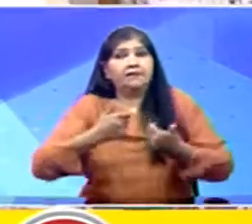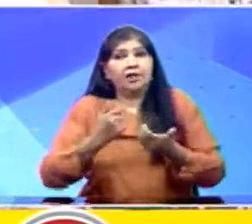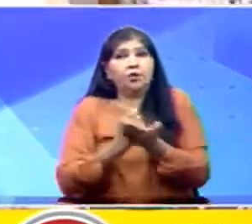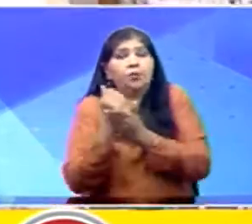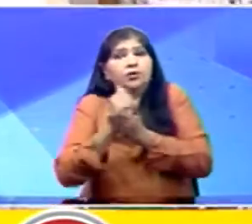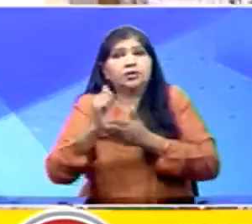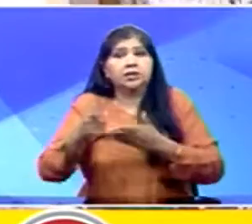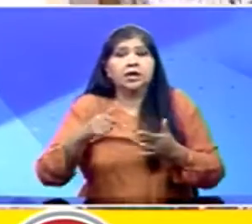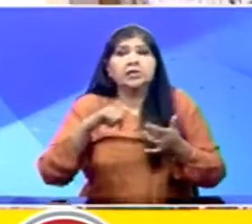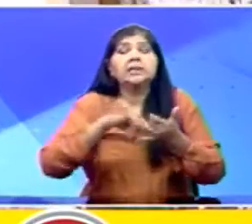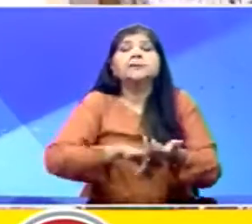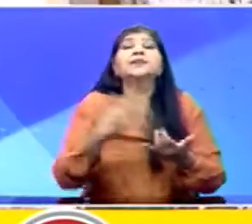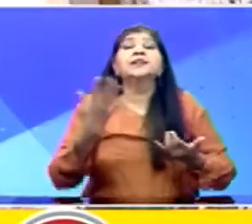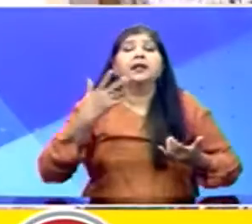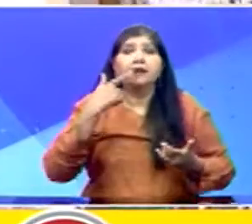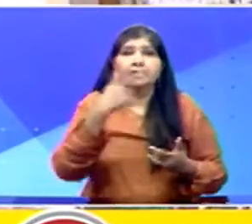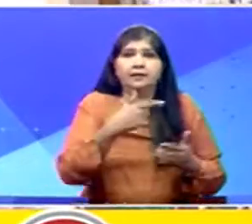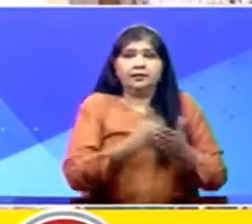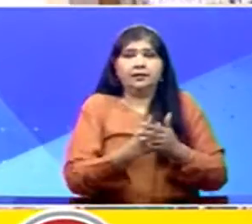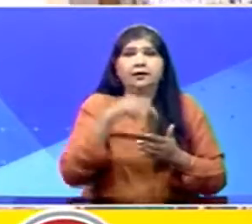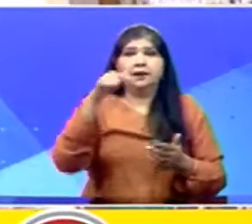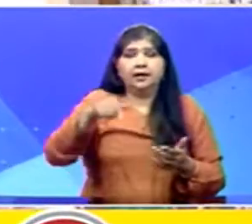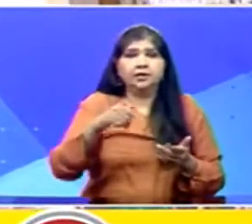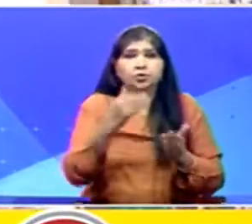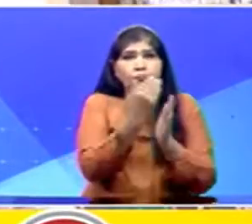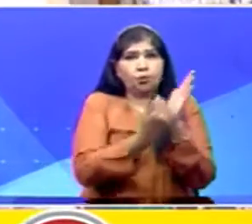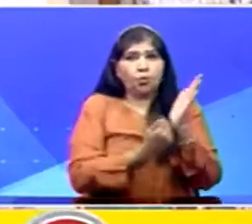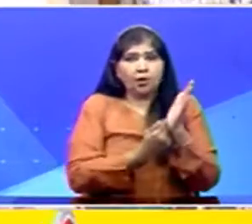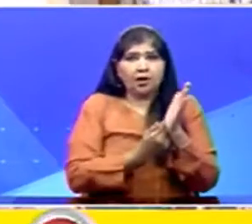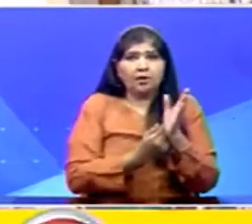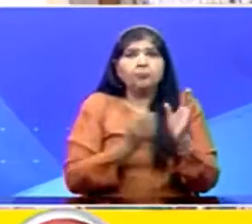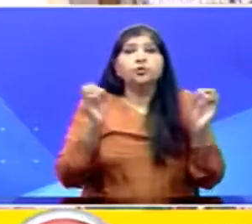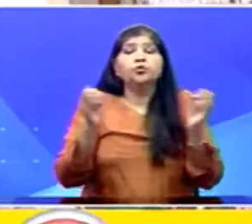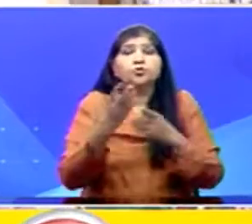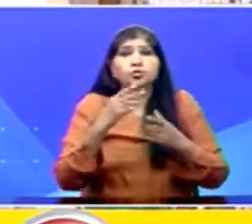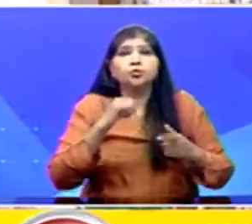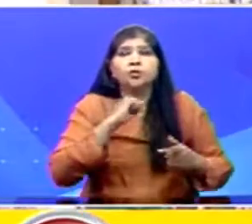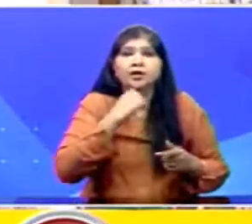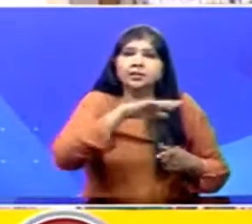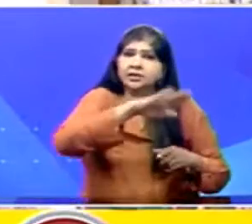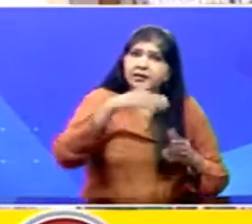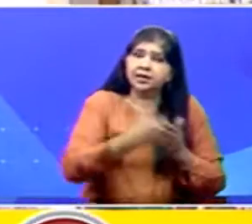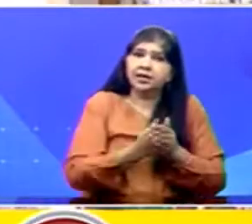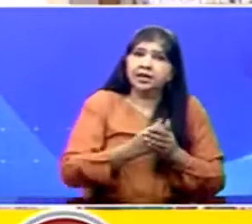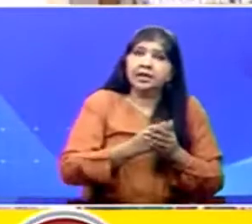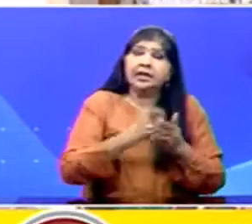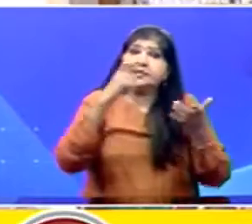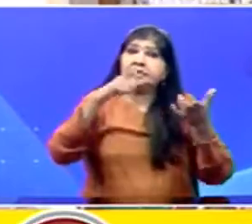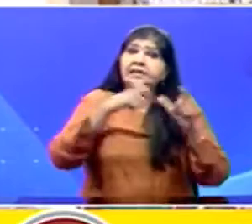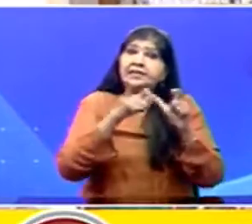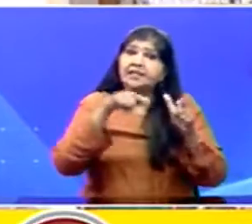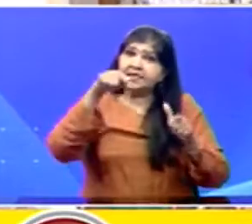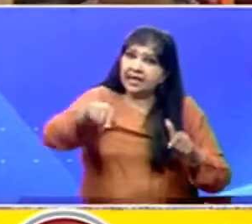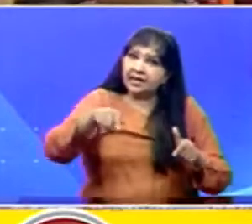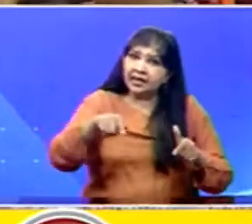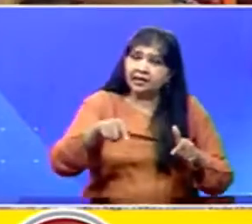सबसे खास बात यह है कि अभ्यान सुरू करने वाले युवा चार्टर अकॉंटन्स है